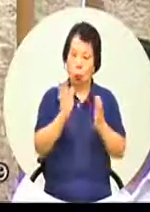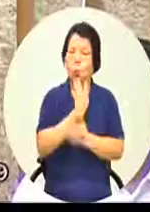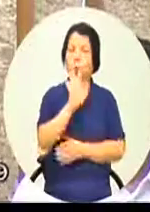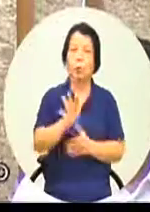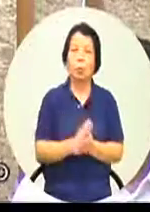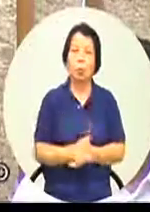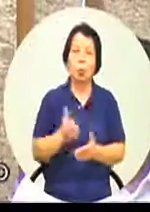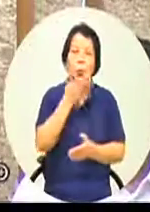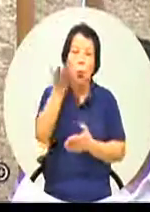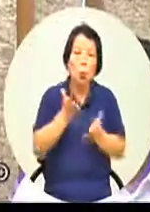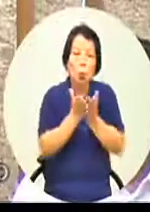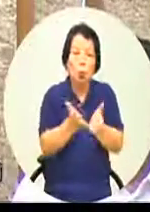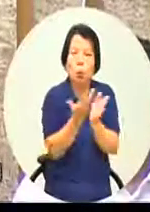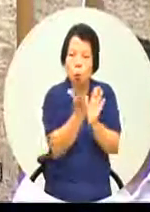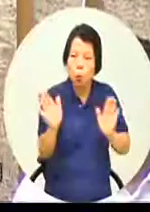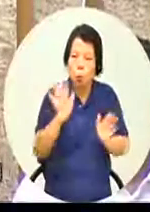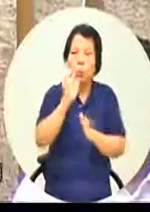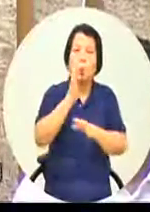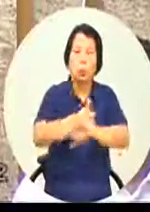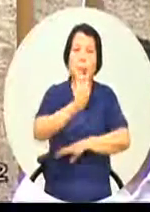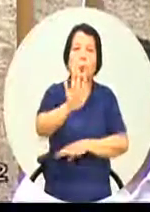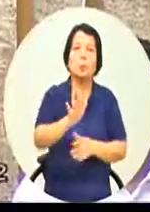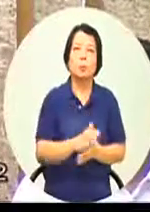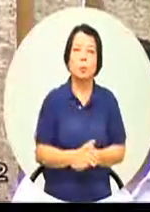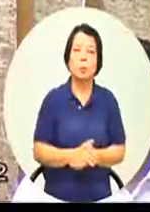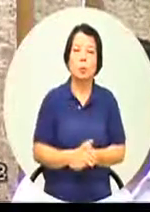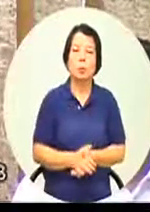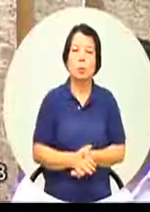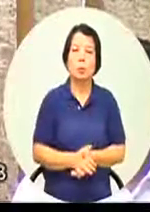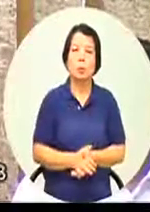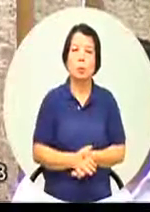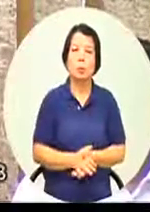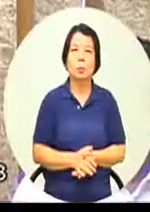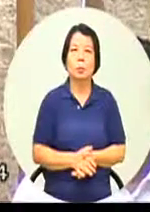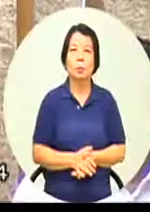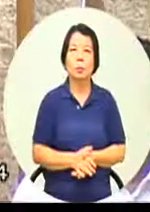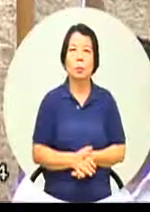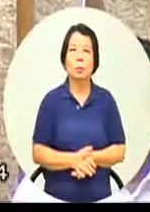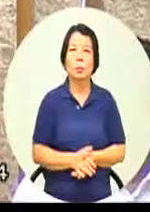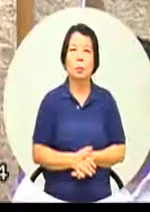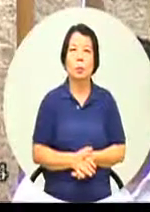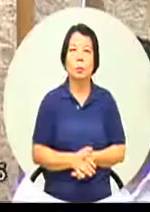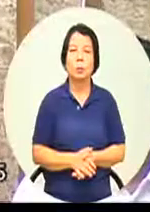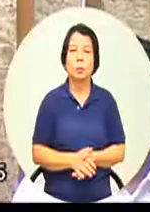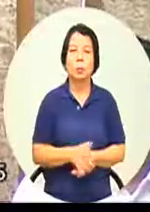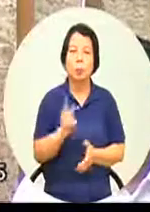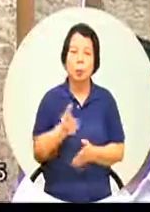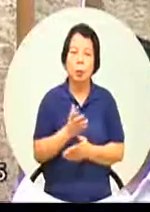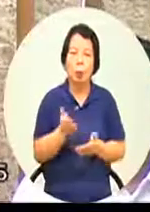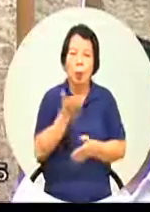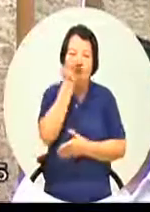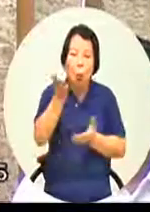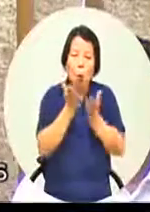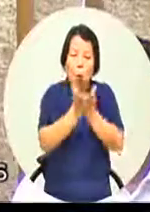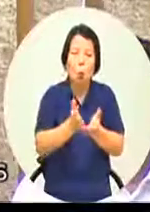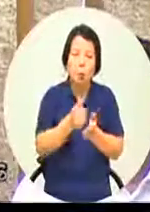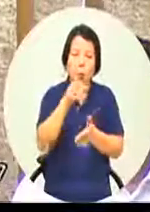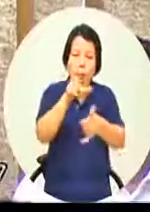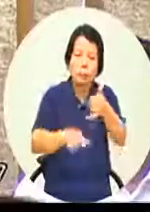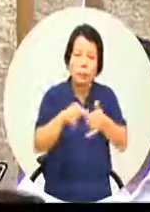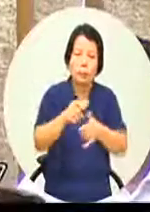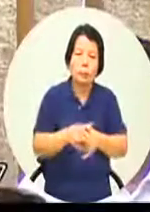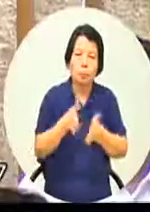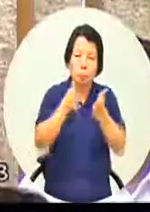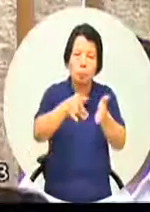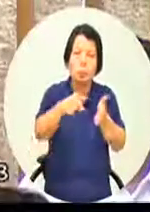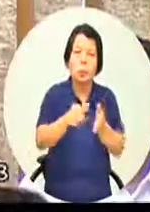们的游艇展里面会有展出过。那所以说这个部分其实这个部分的产品，其实我相信其实在市面上